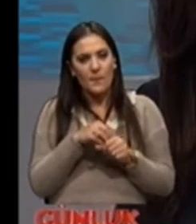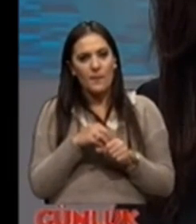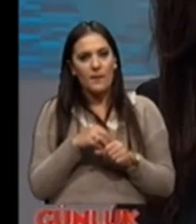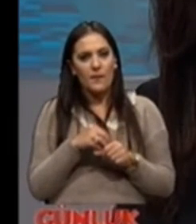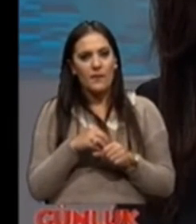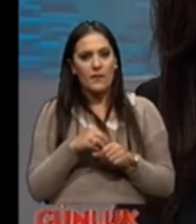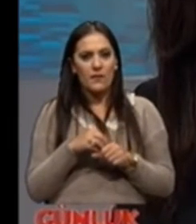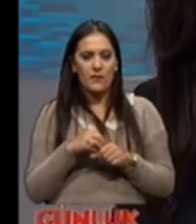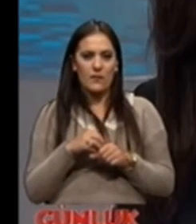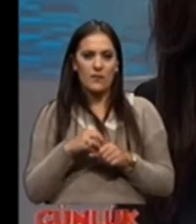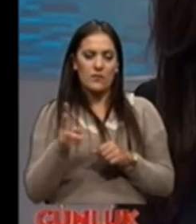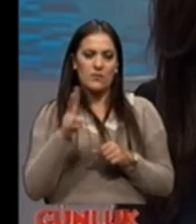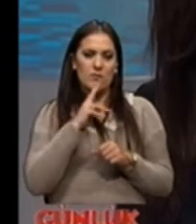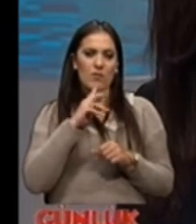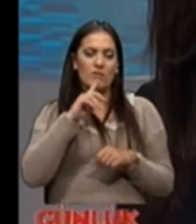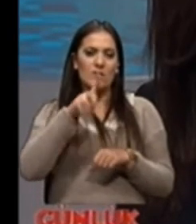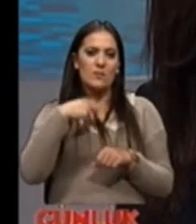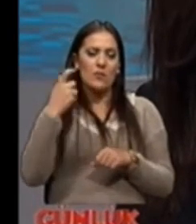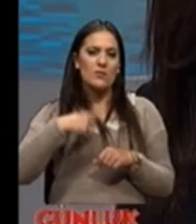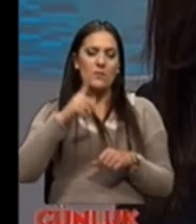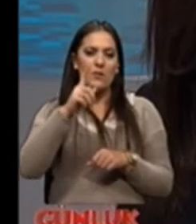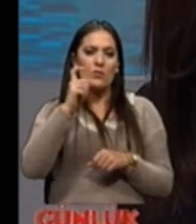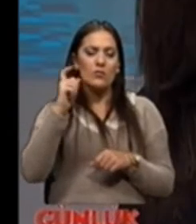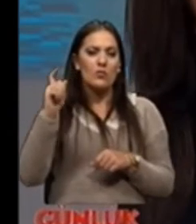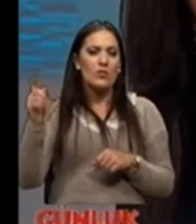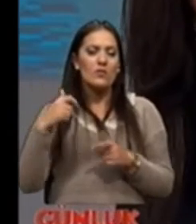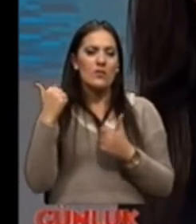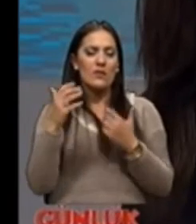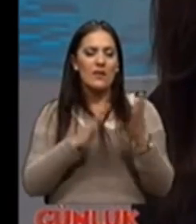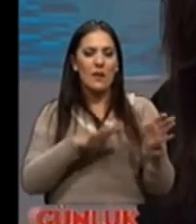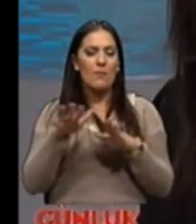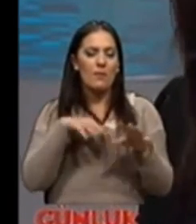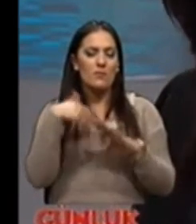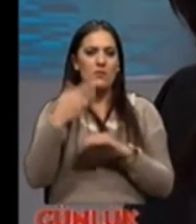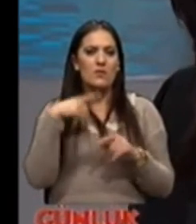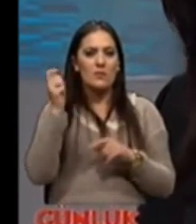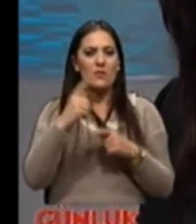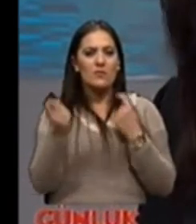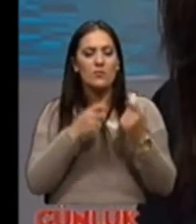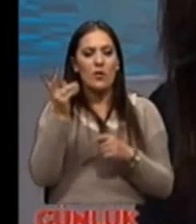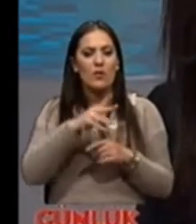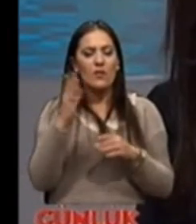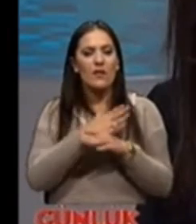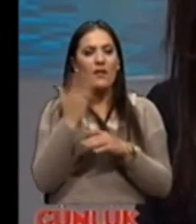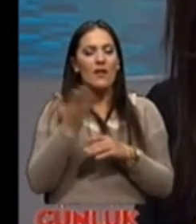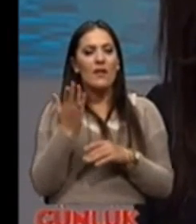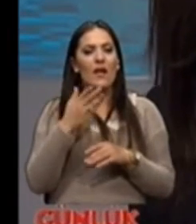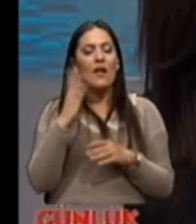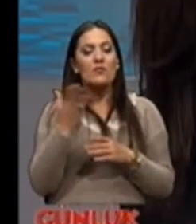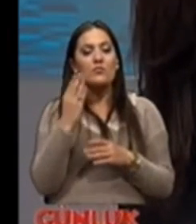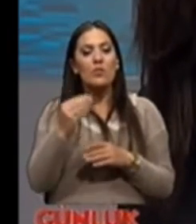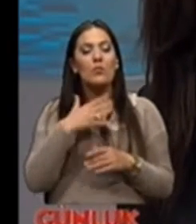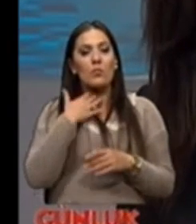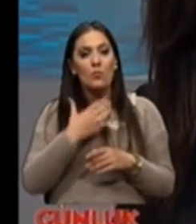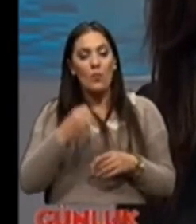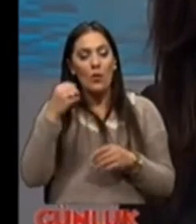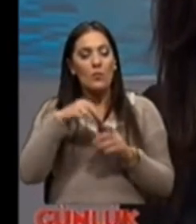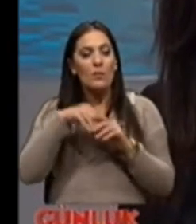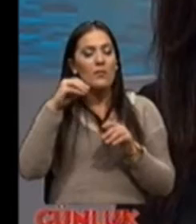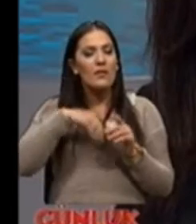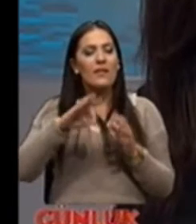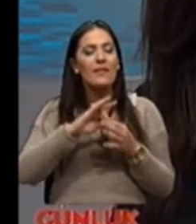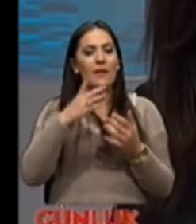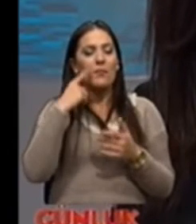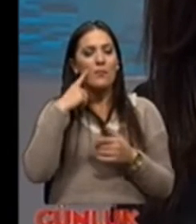son zamanlarda, özellikle 1999 depreminden sonra yapılan çalışmalarda, ölüm neden, en çok hani boğulma mıdır, nedir diye bakıldığında, daha çok